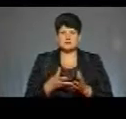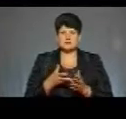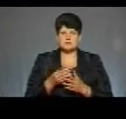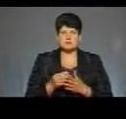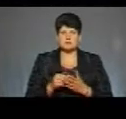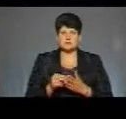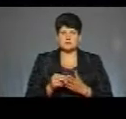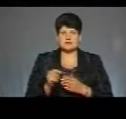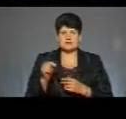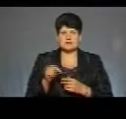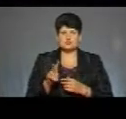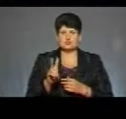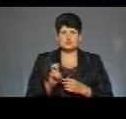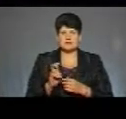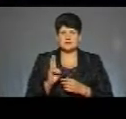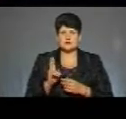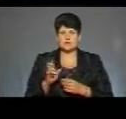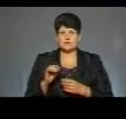закупили? 1200 кубів,